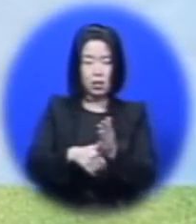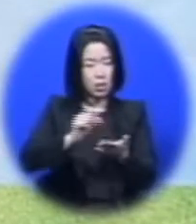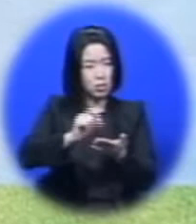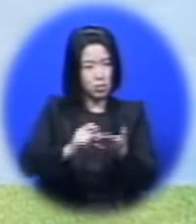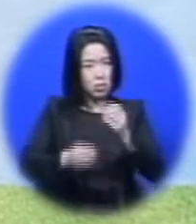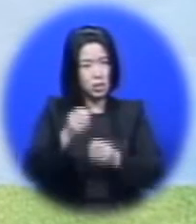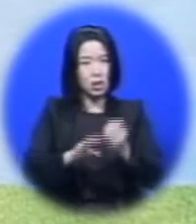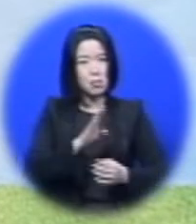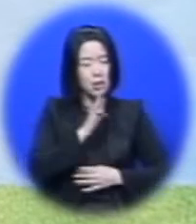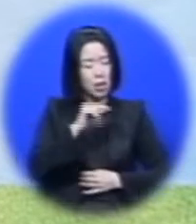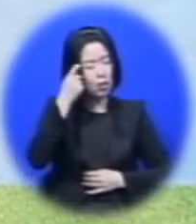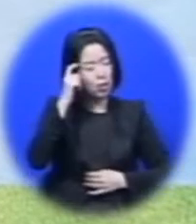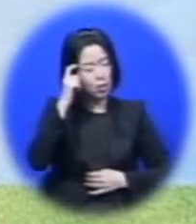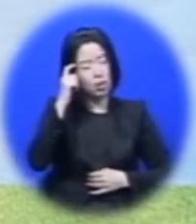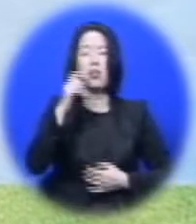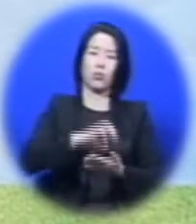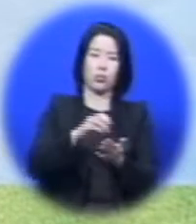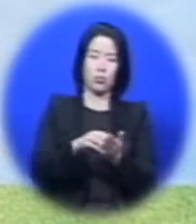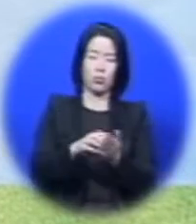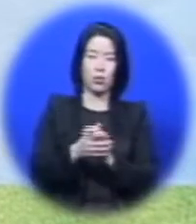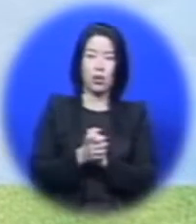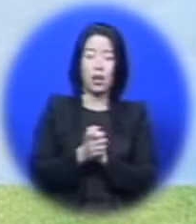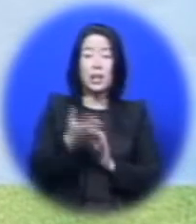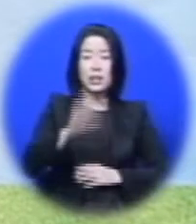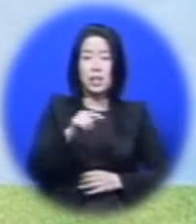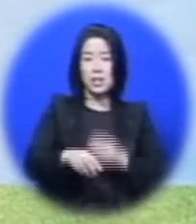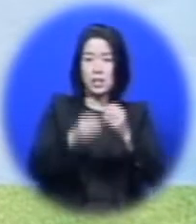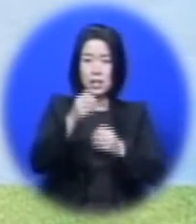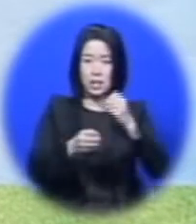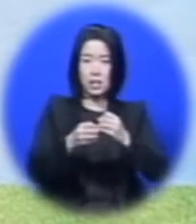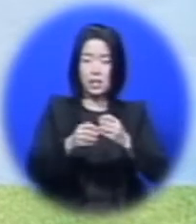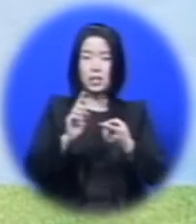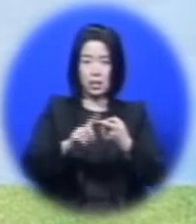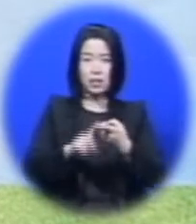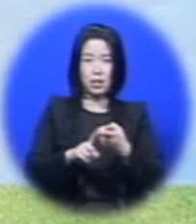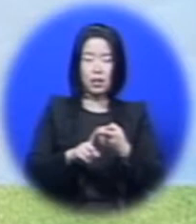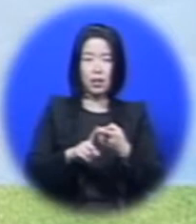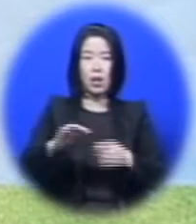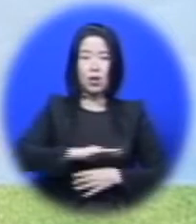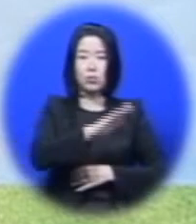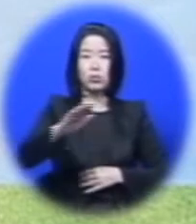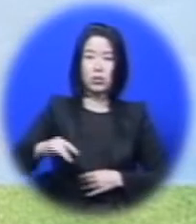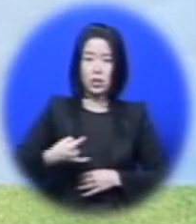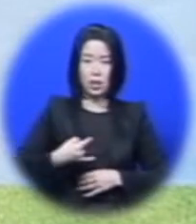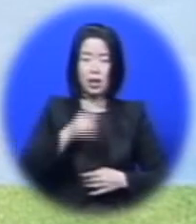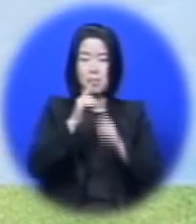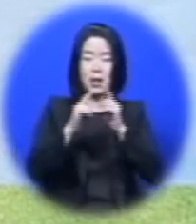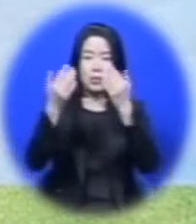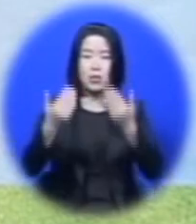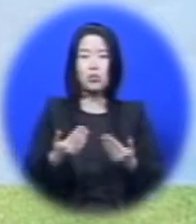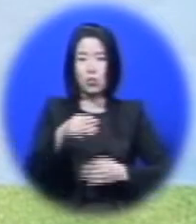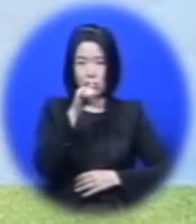이런 생각이 들 정도예요. 그런데 이 시 자체가 우리에게 말씀해주고 있는